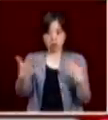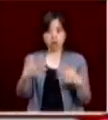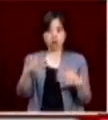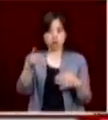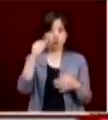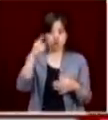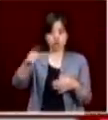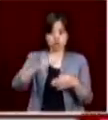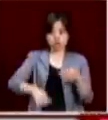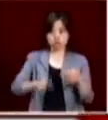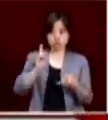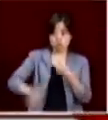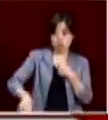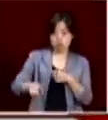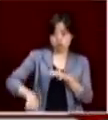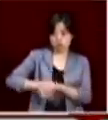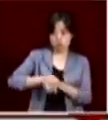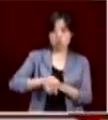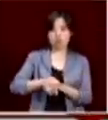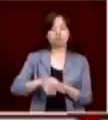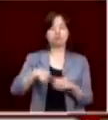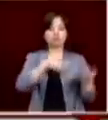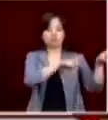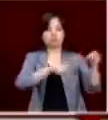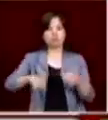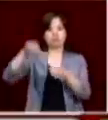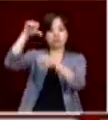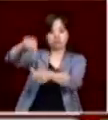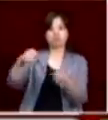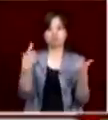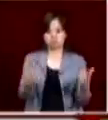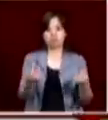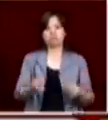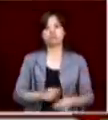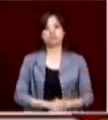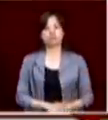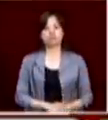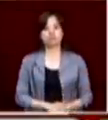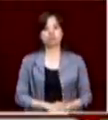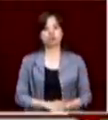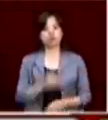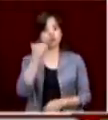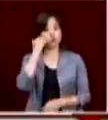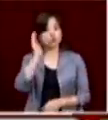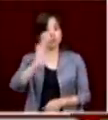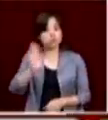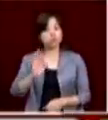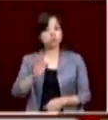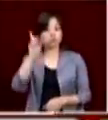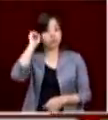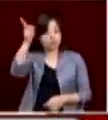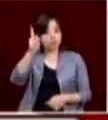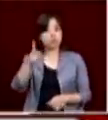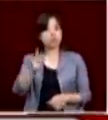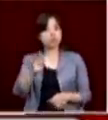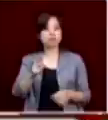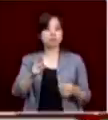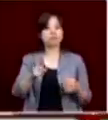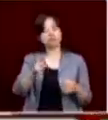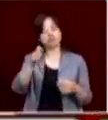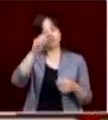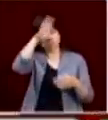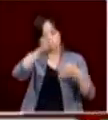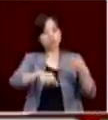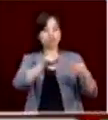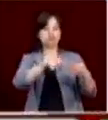若违反，该安怎处理？这咱就爱照安尼，照安尼来行。哦，啊，那无都独立个来啊，这个党章